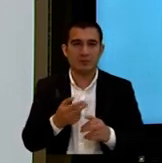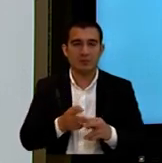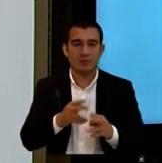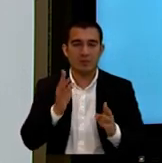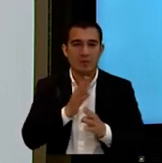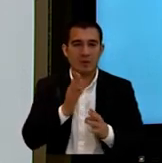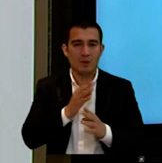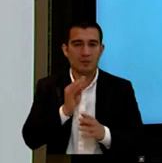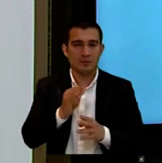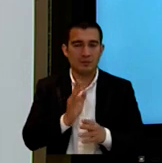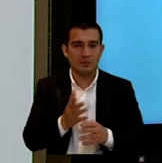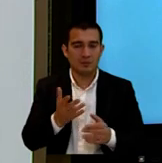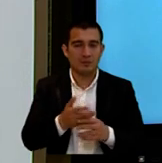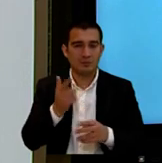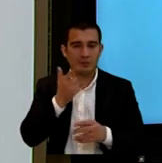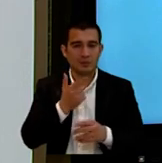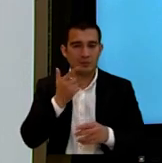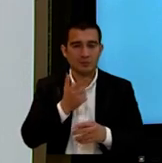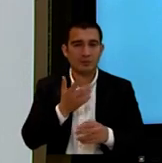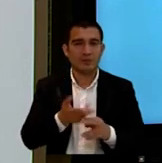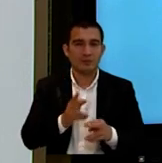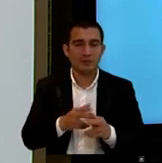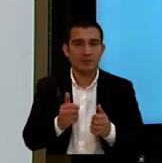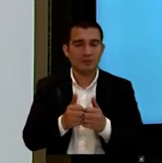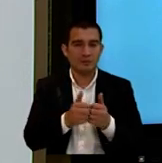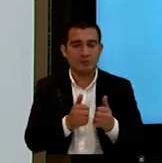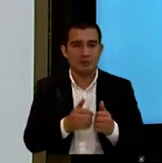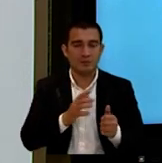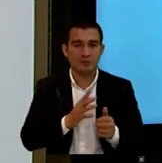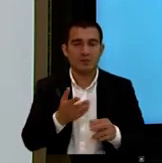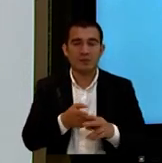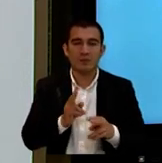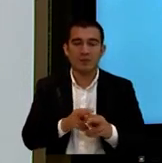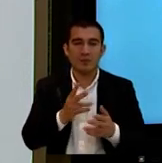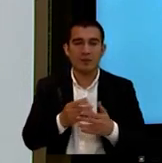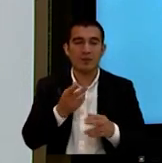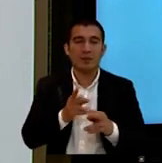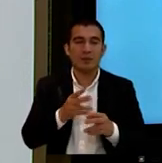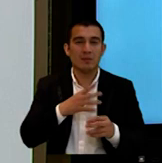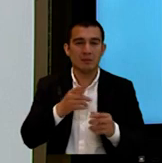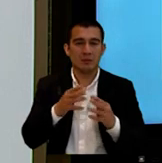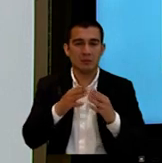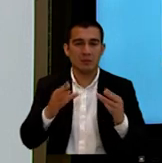Havorangda belgilangan qismi bu tomning yon tomoni bo'lib, muntazam uchburchakdan iborat.